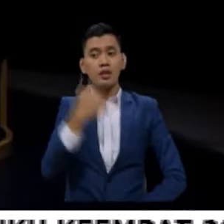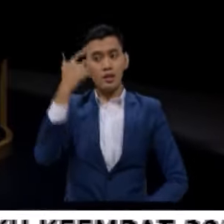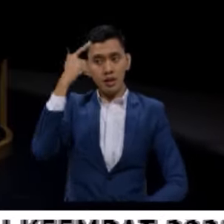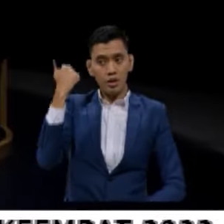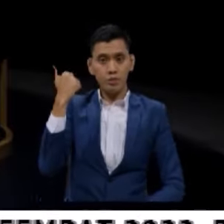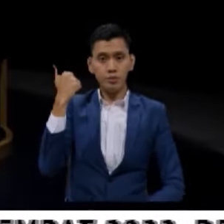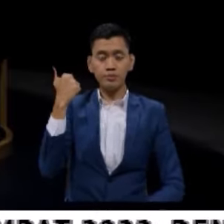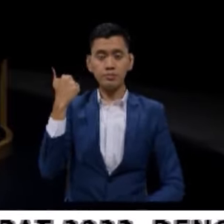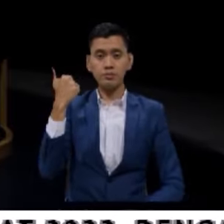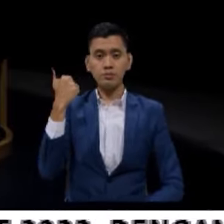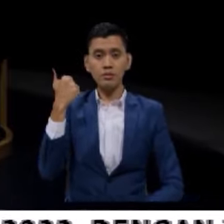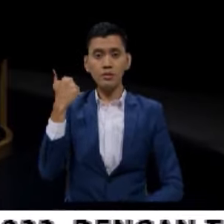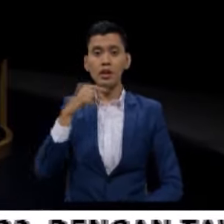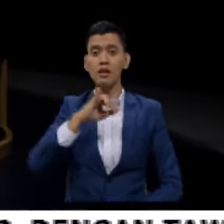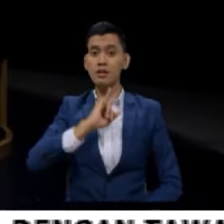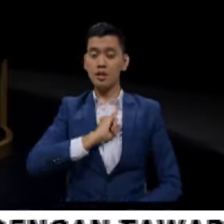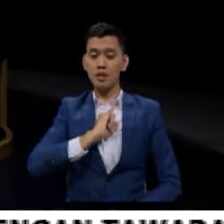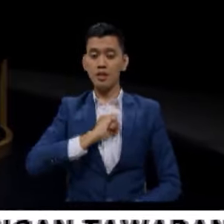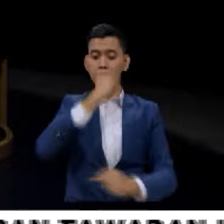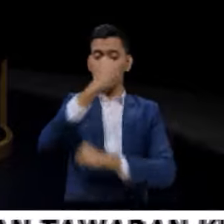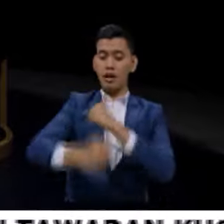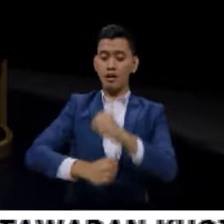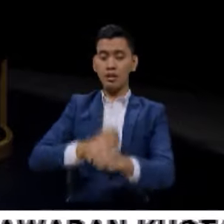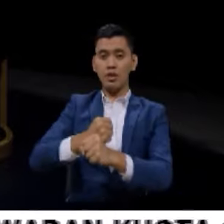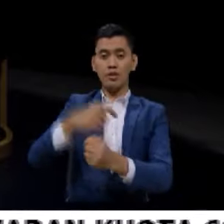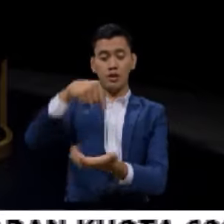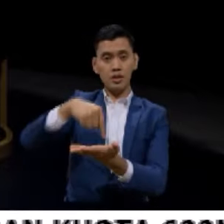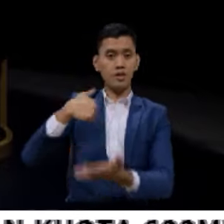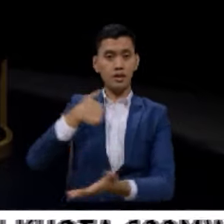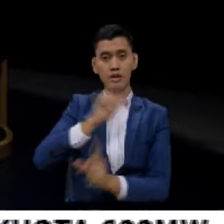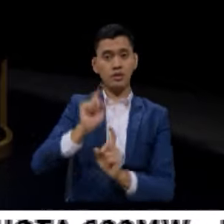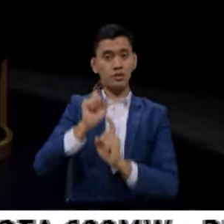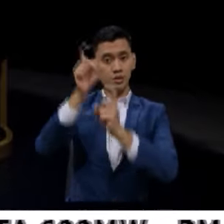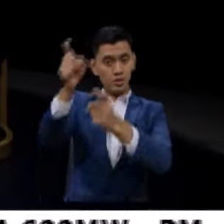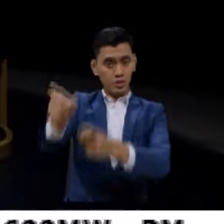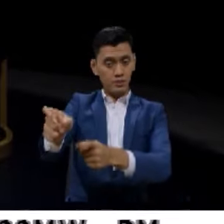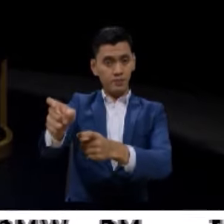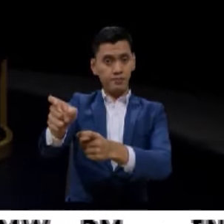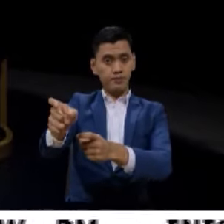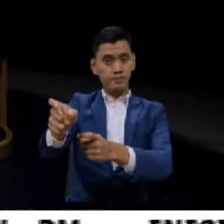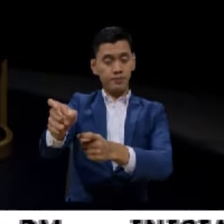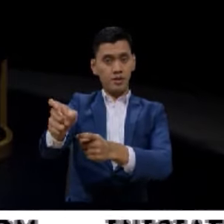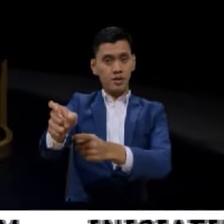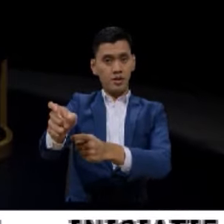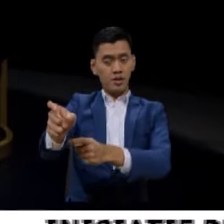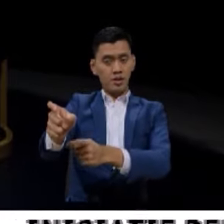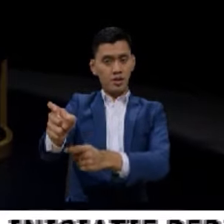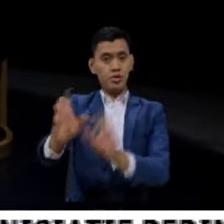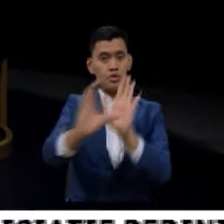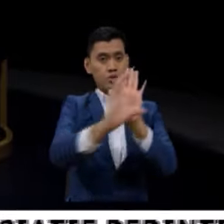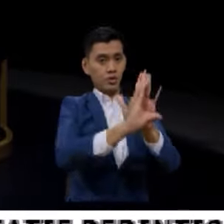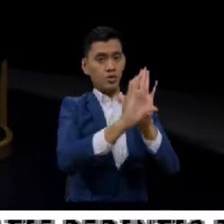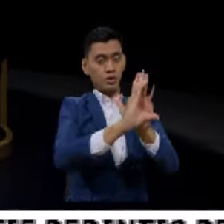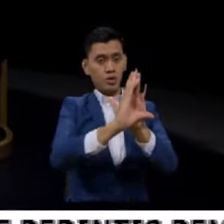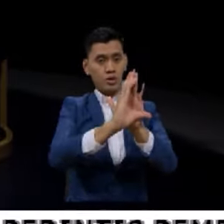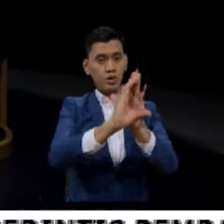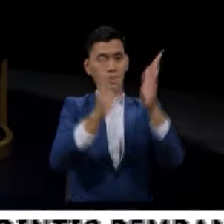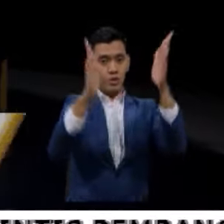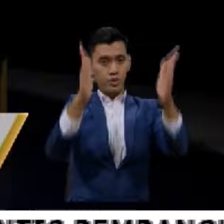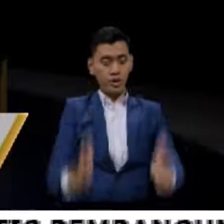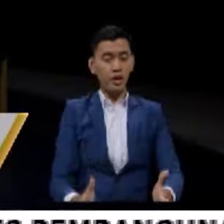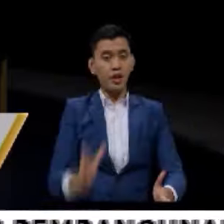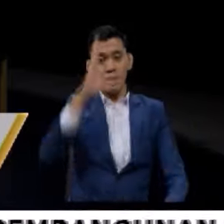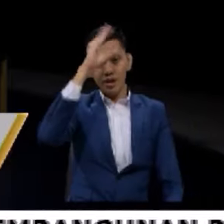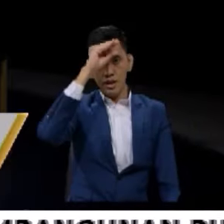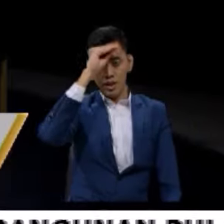dan saya juga tahun juga kita akan menganugrahkan yaitu tokoh lelaki toward uh aneh